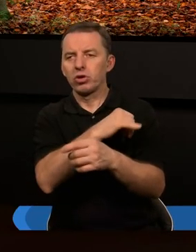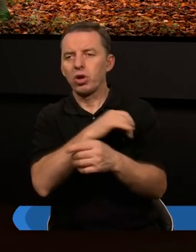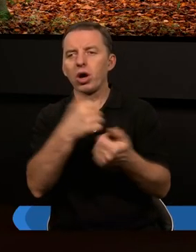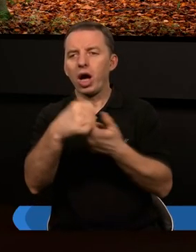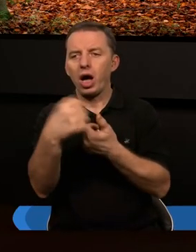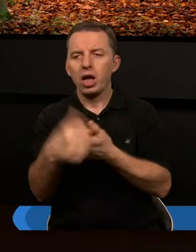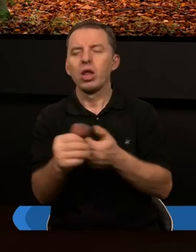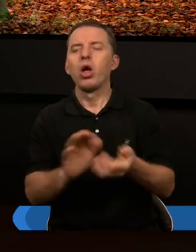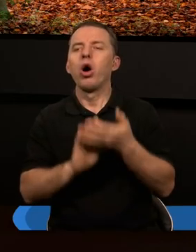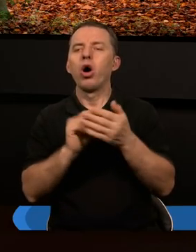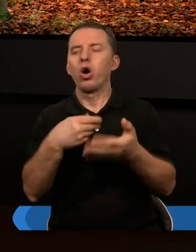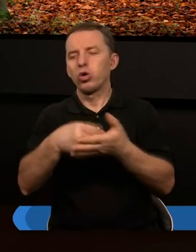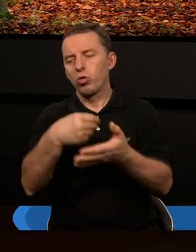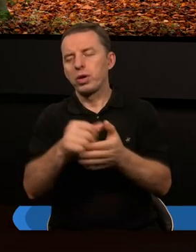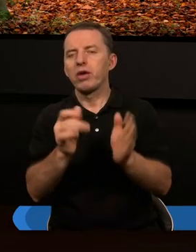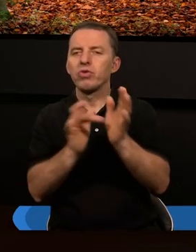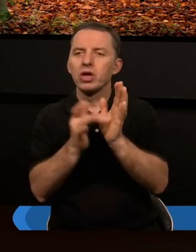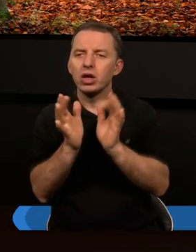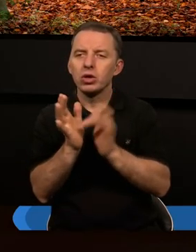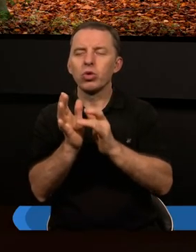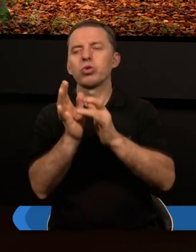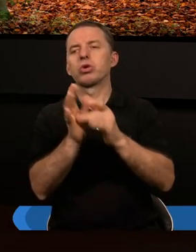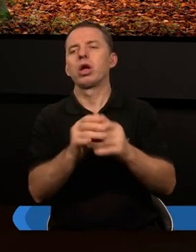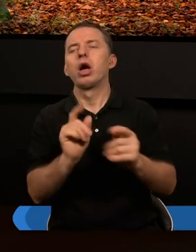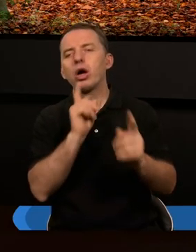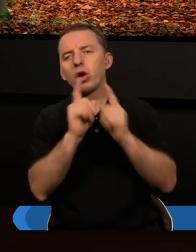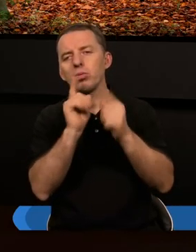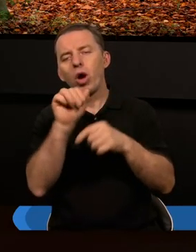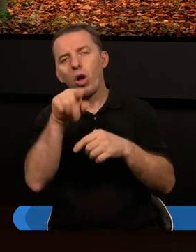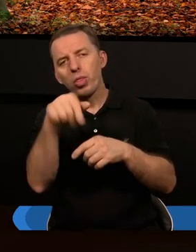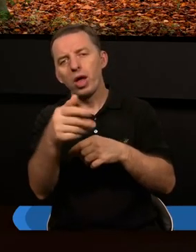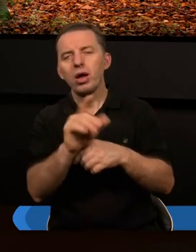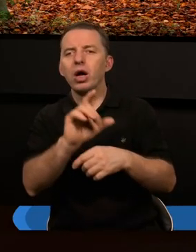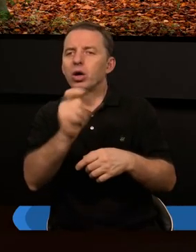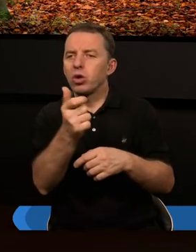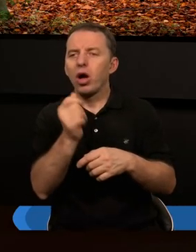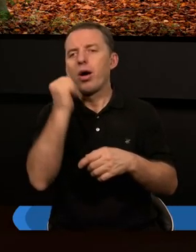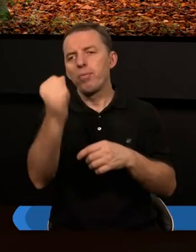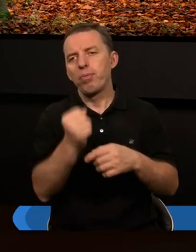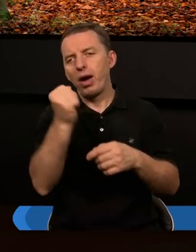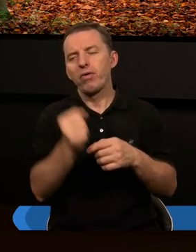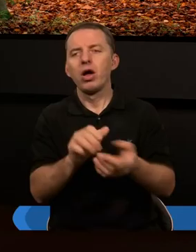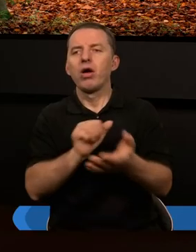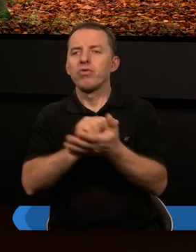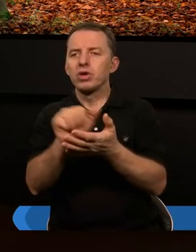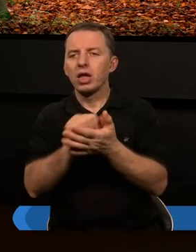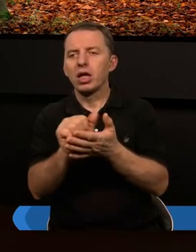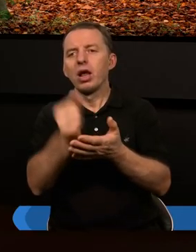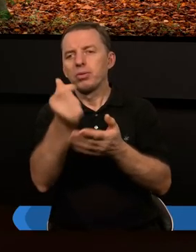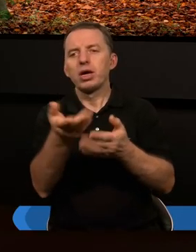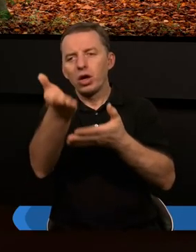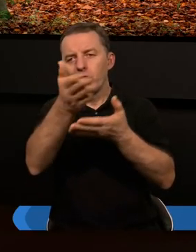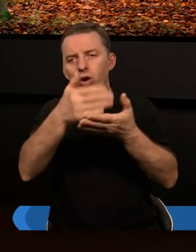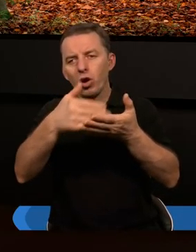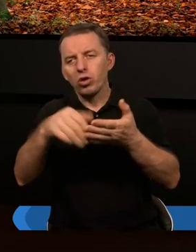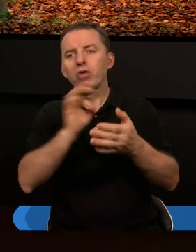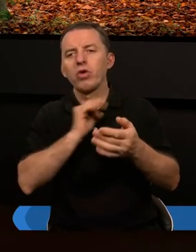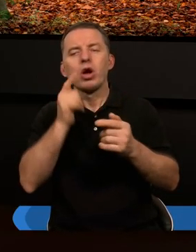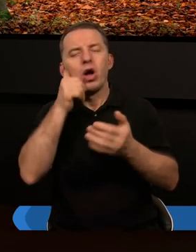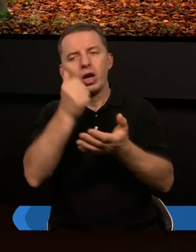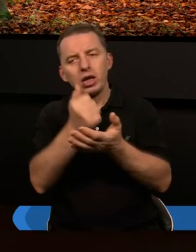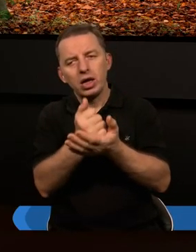Adama, odkupieniu w Jezusie. Rozmawialiśmy o tym, co Paweł w 11 pierwszych rozdziałach swojego